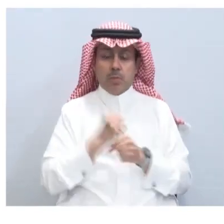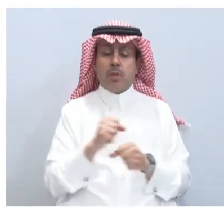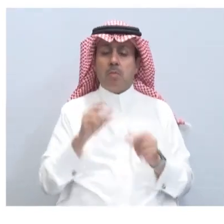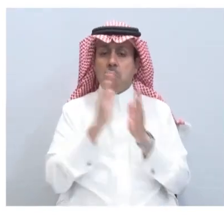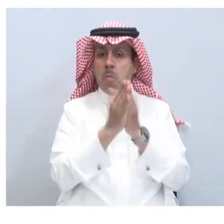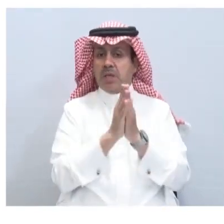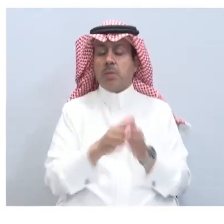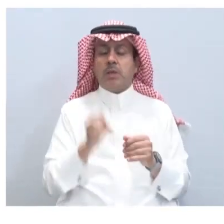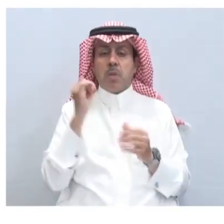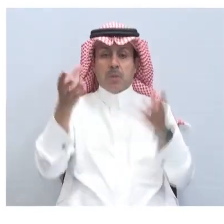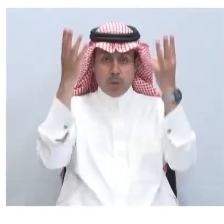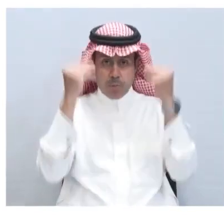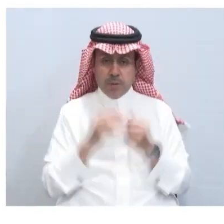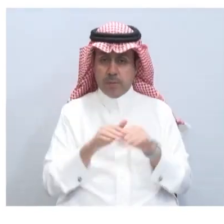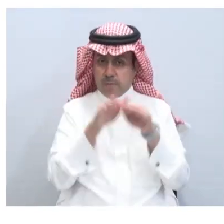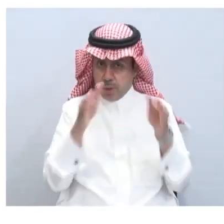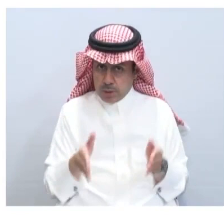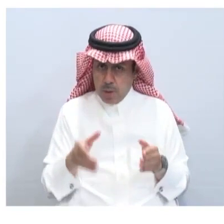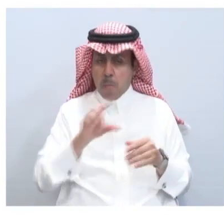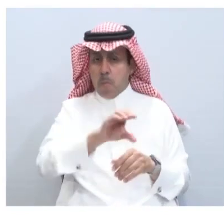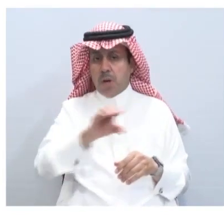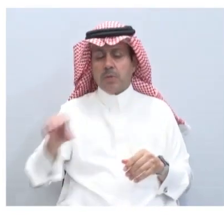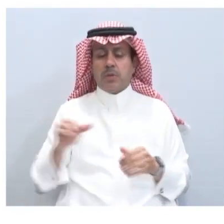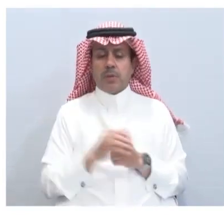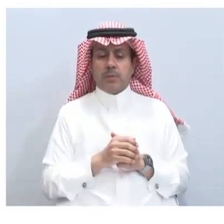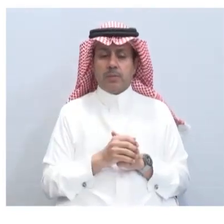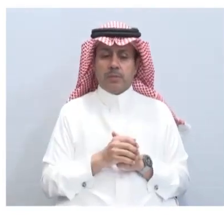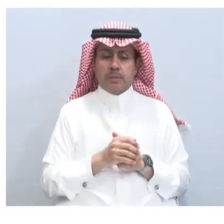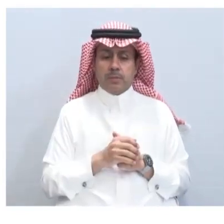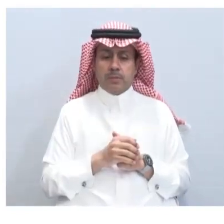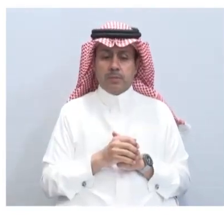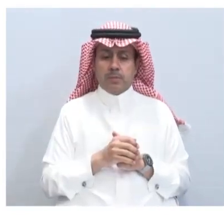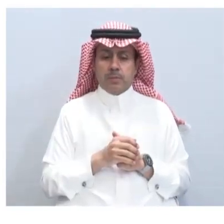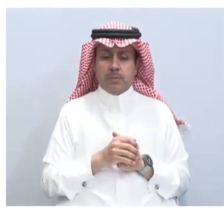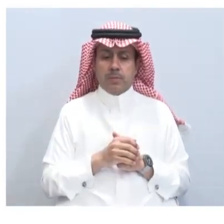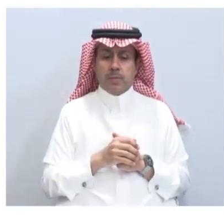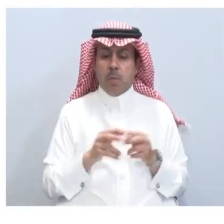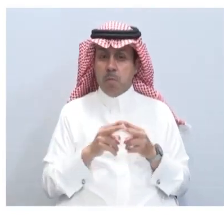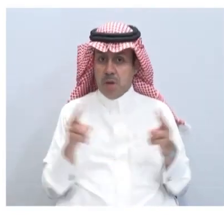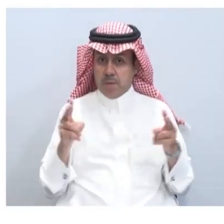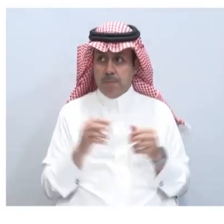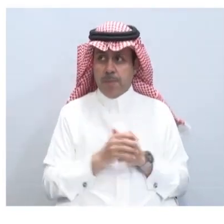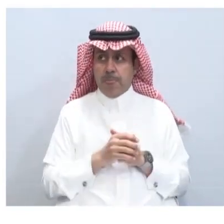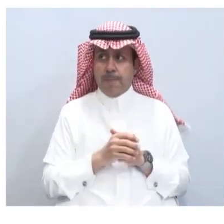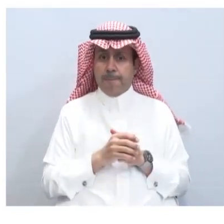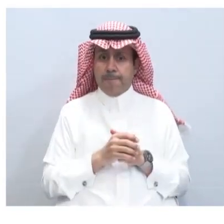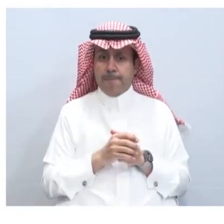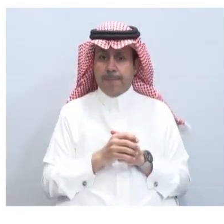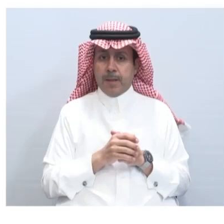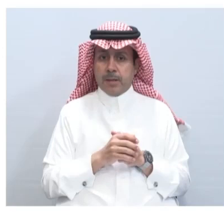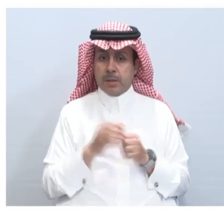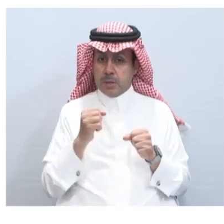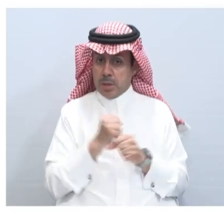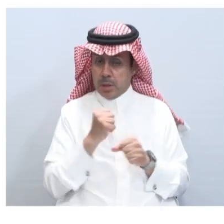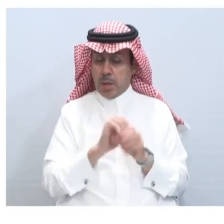ومراكز المعلومات من ضمنها هي الاجهزه والبرامج والتطبيقات ذكرنا انه تستخدم المكتبات